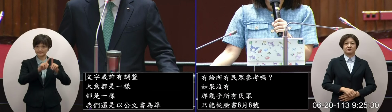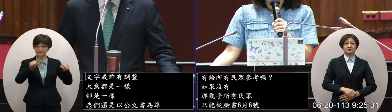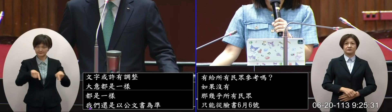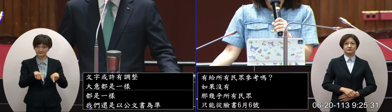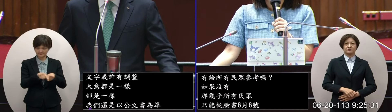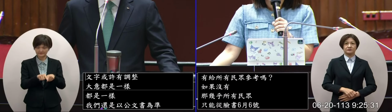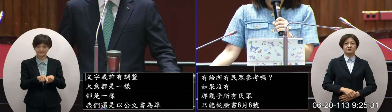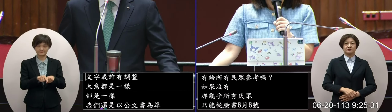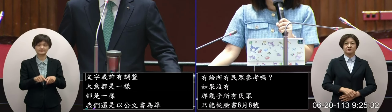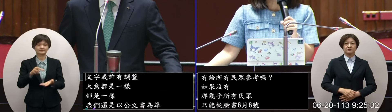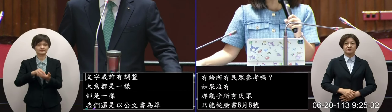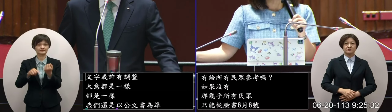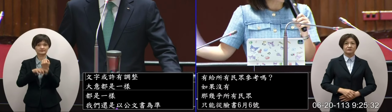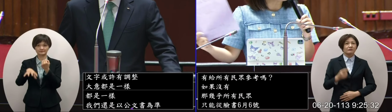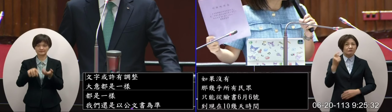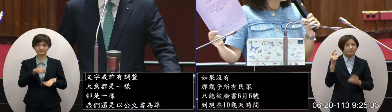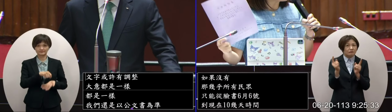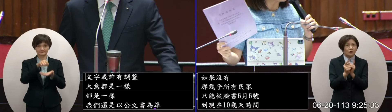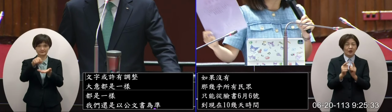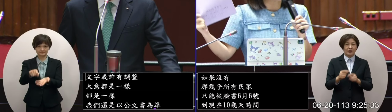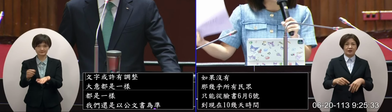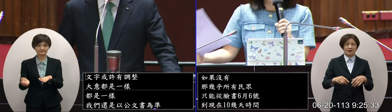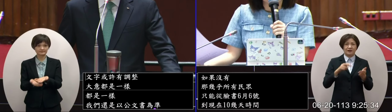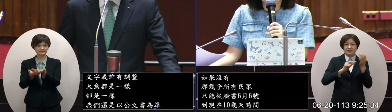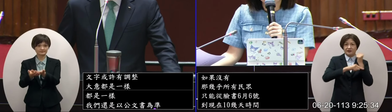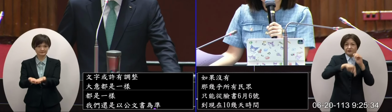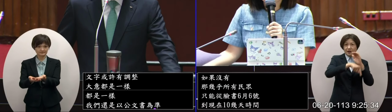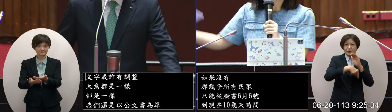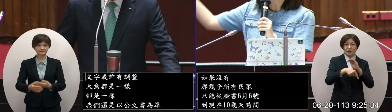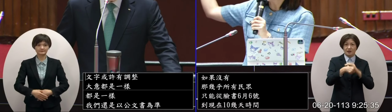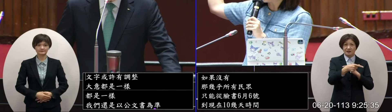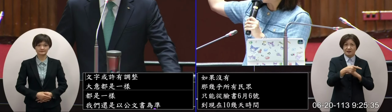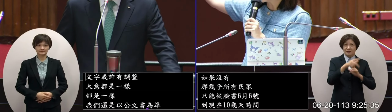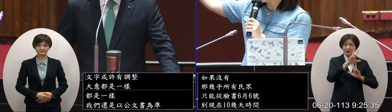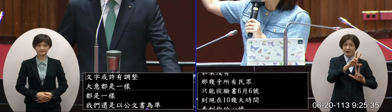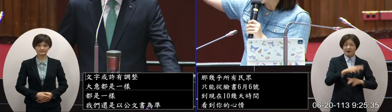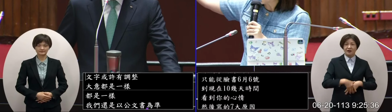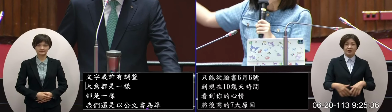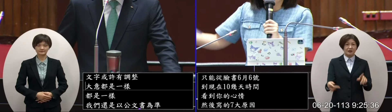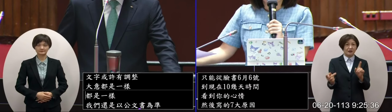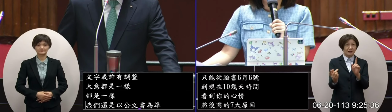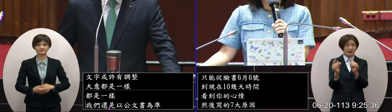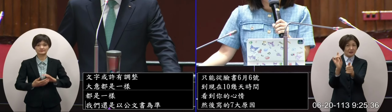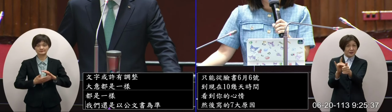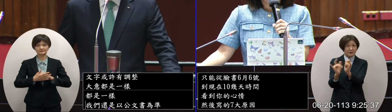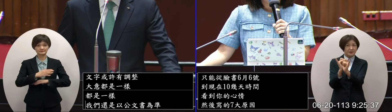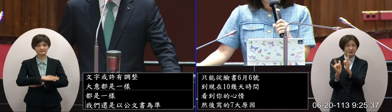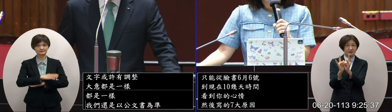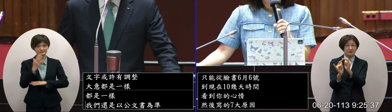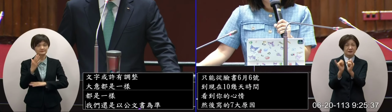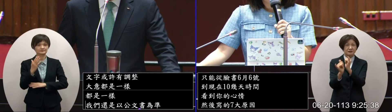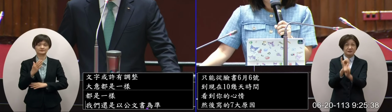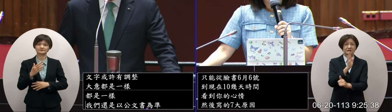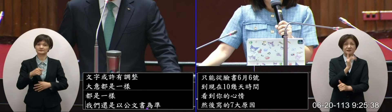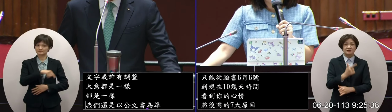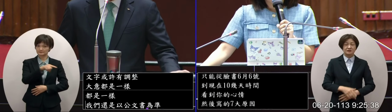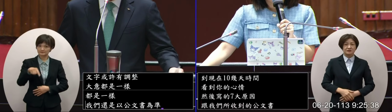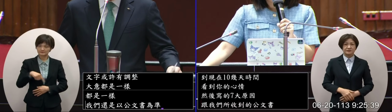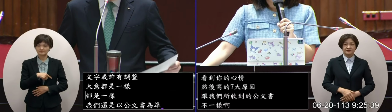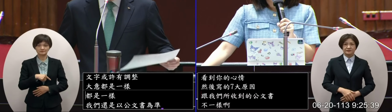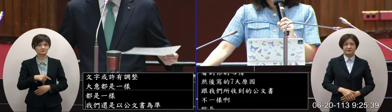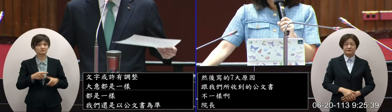大院提出的， 所以对大院的委员你诚实，但是你对民众欺骗。 不是，可以透过媒体让